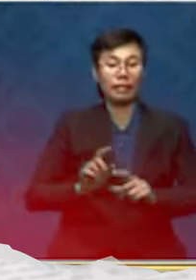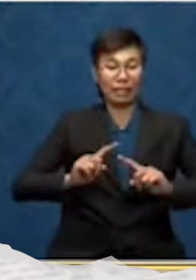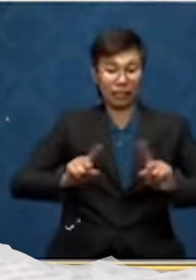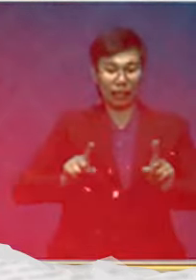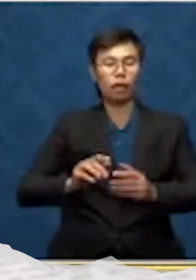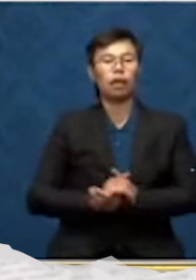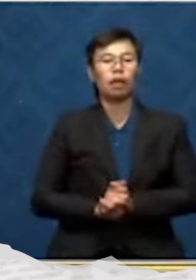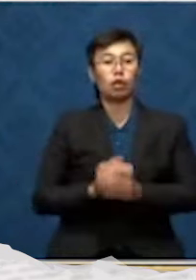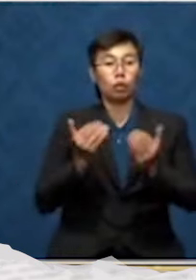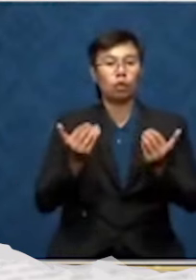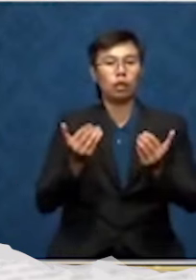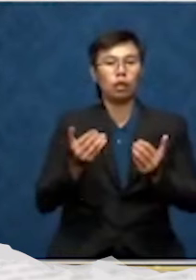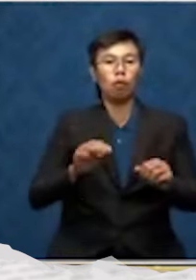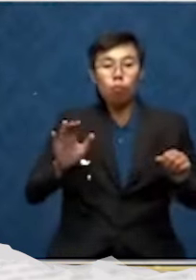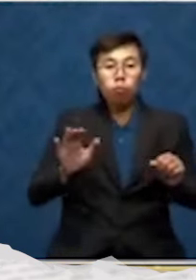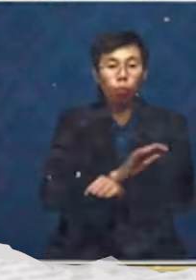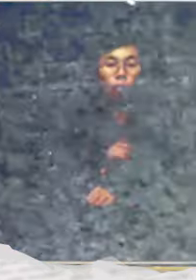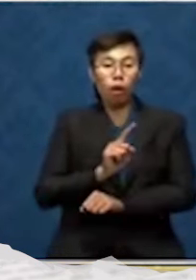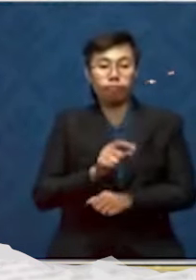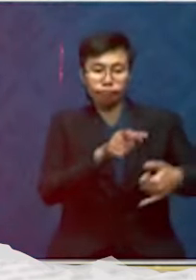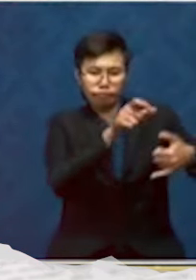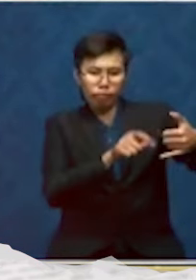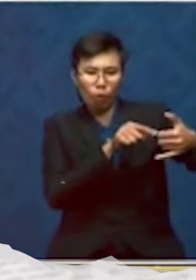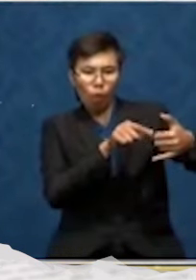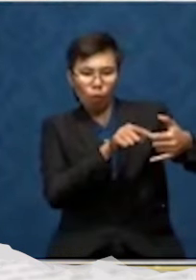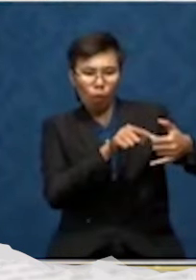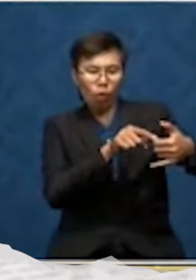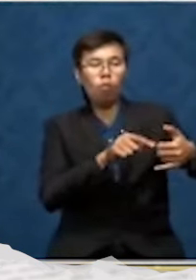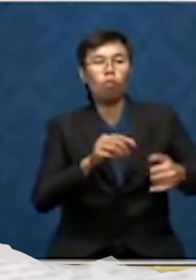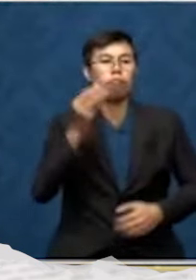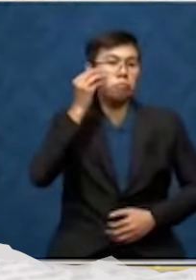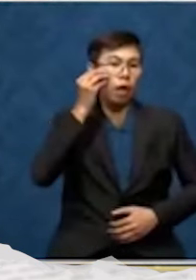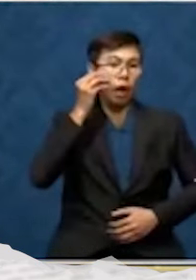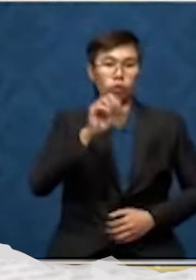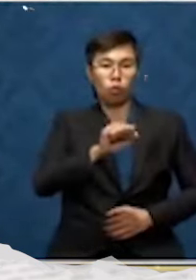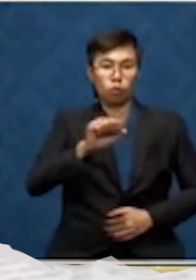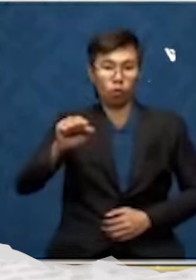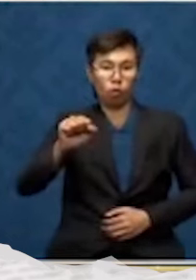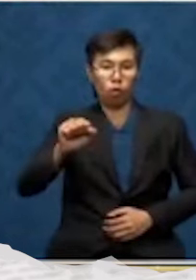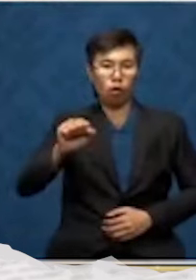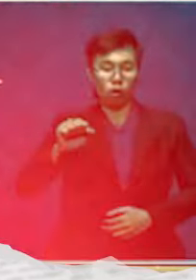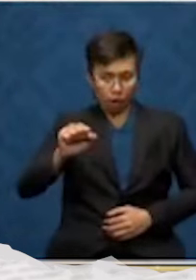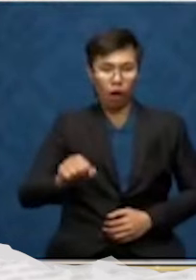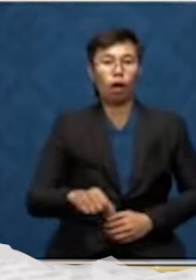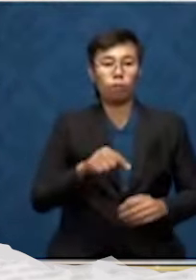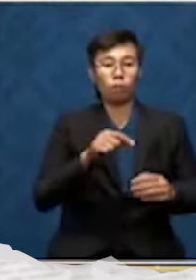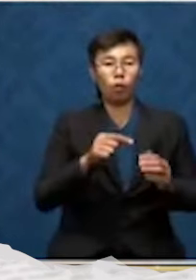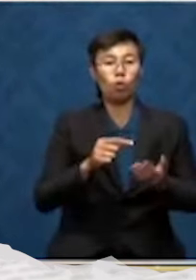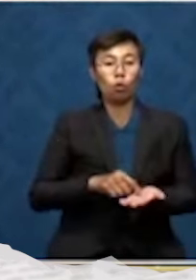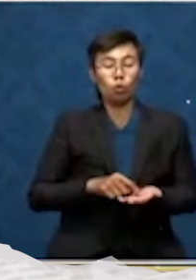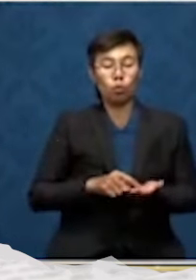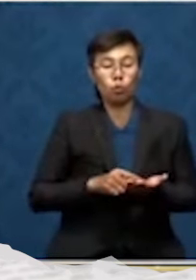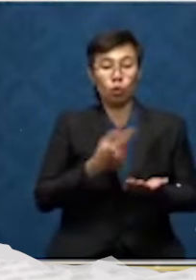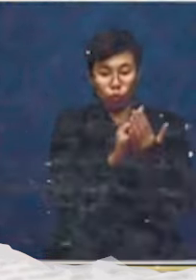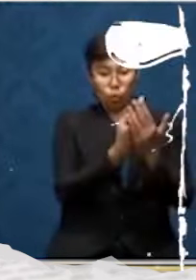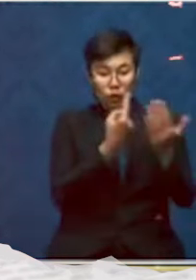ต่ยังยืนยันความครบถ้วนสมบูรณ์ในสถานะของคุณพิธาทั้งในสถานะส.ส.และแคนดิเดตนายกรัฐมนตรี